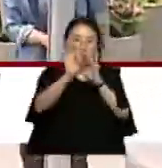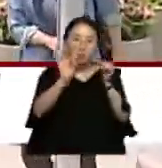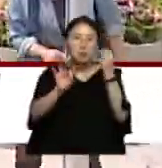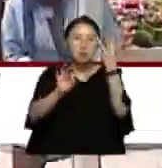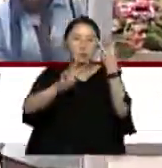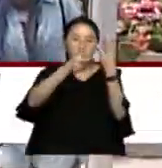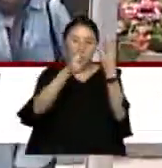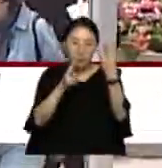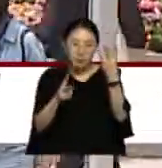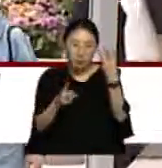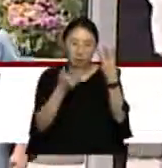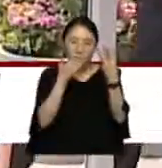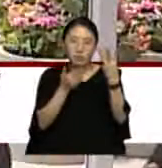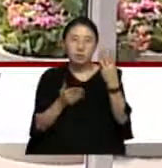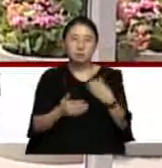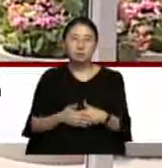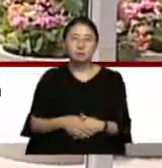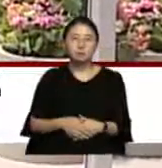3교대 근무를 하게 됩니다.